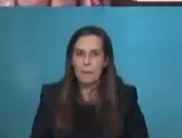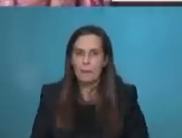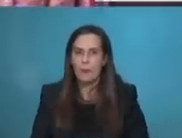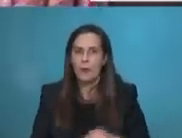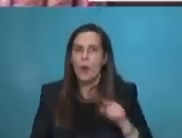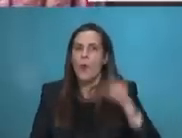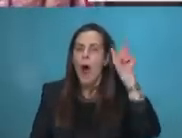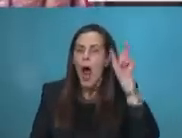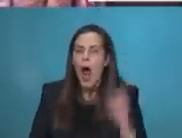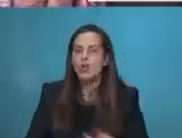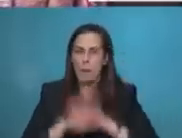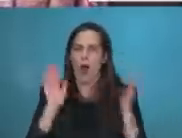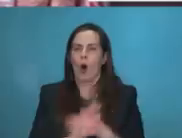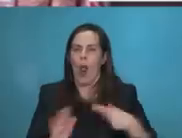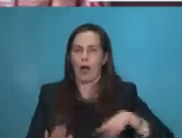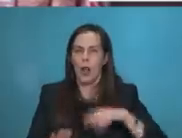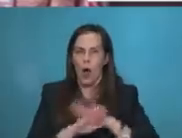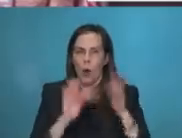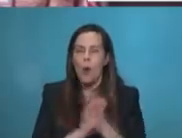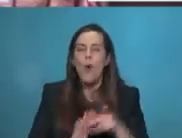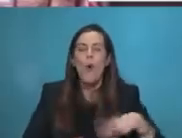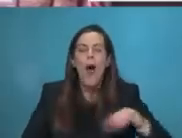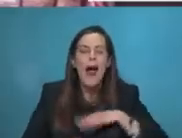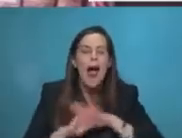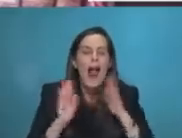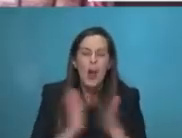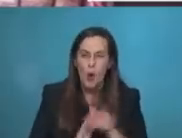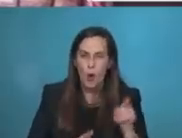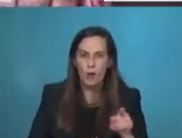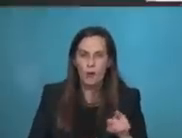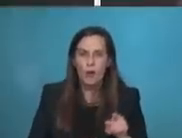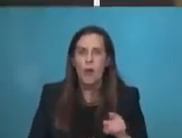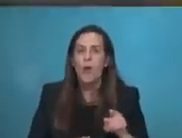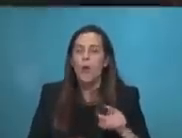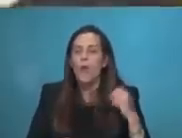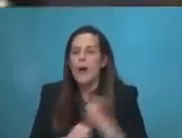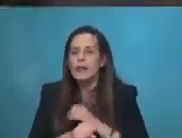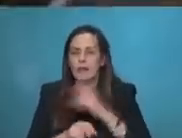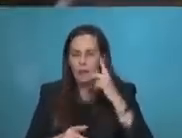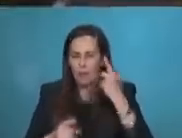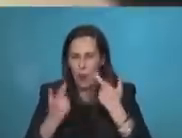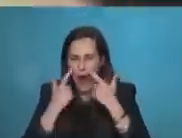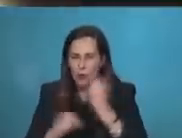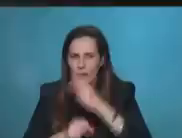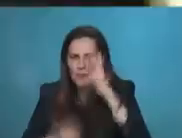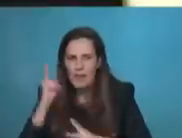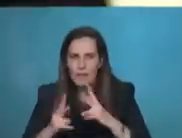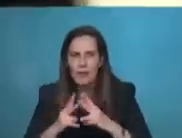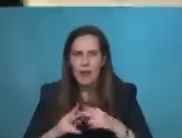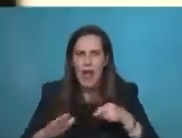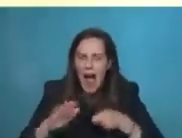behind the curtains. He pulled all the strings. He directed all of the production, the smuggling, the